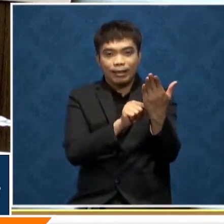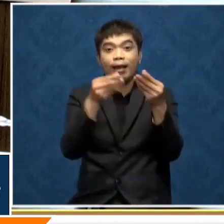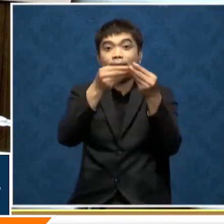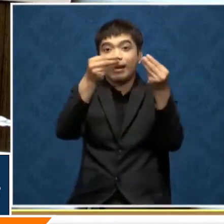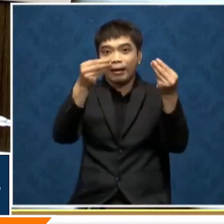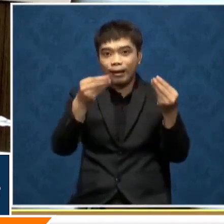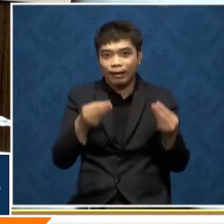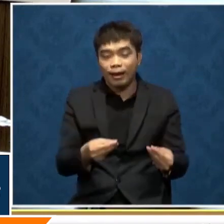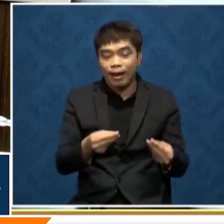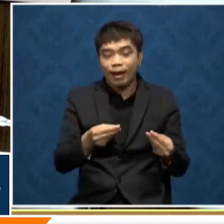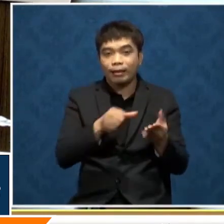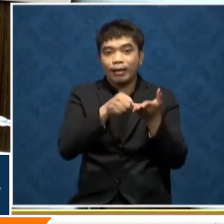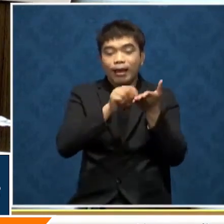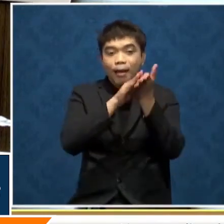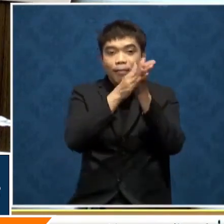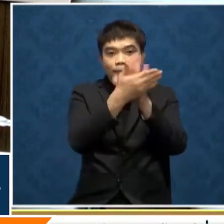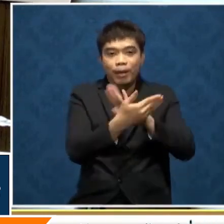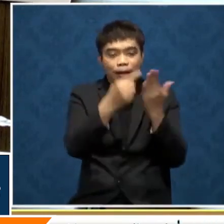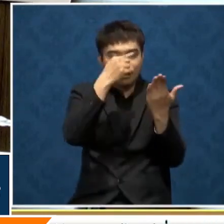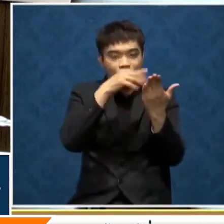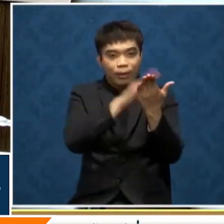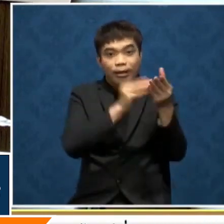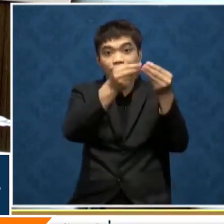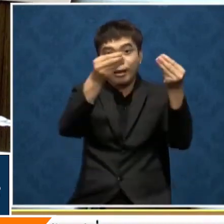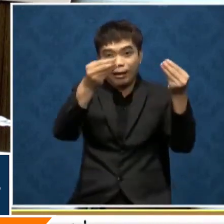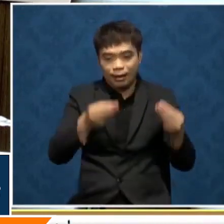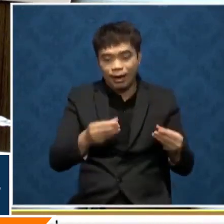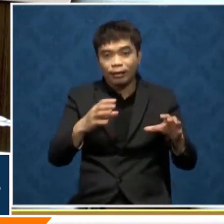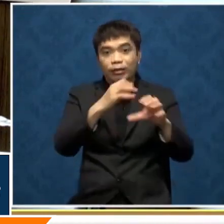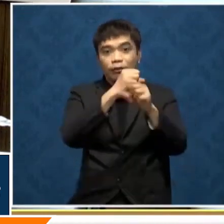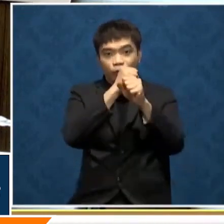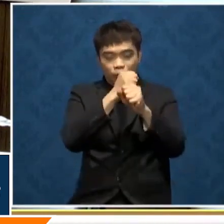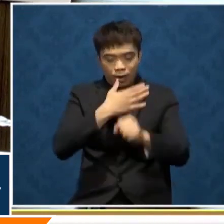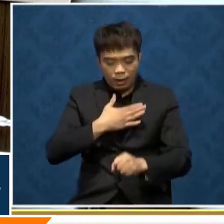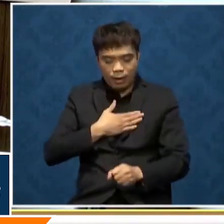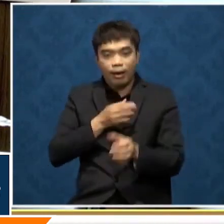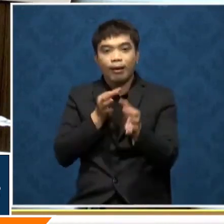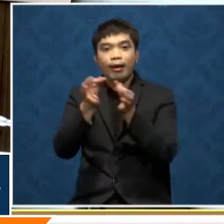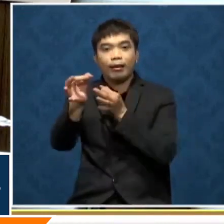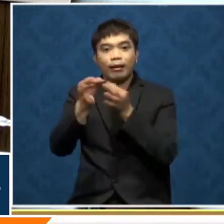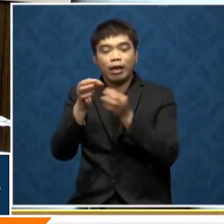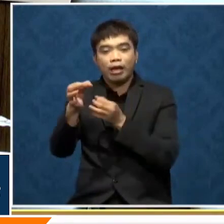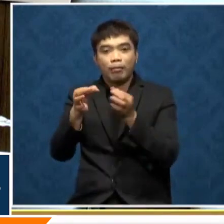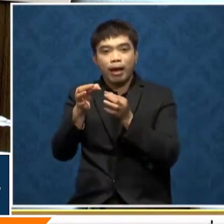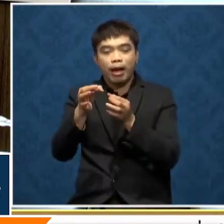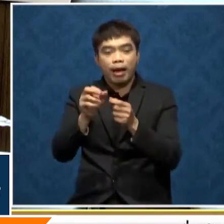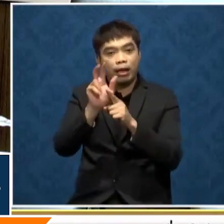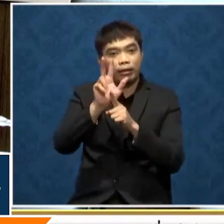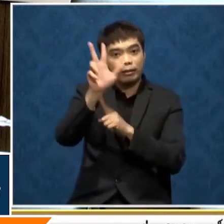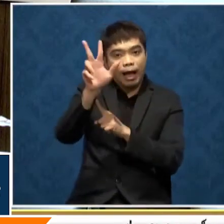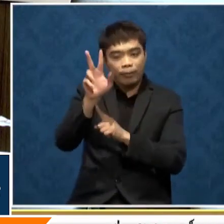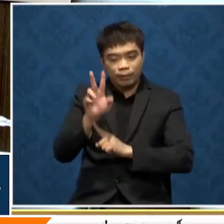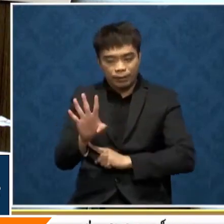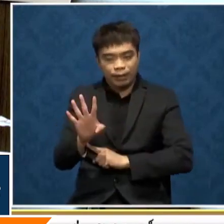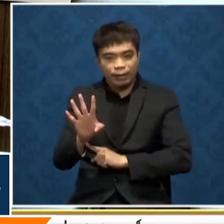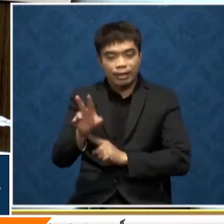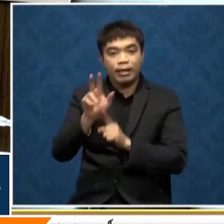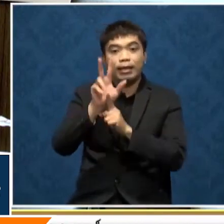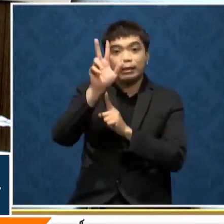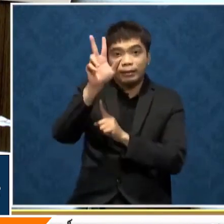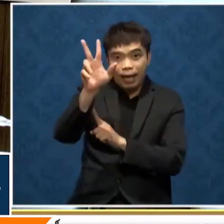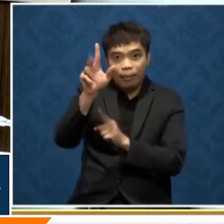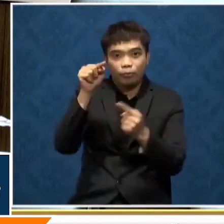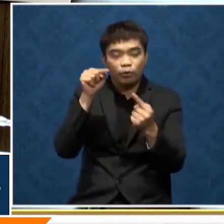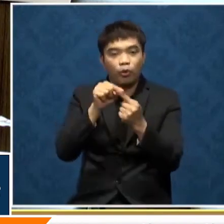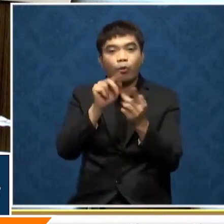อภิปรายการปฏิรูปประเทศในด้านที่ 3และด้านที่ 4คือด้านการกด